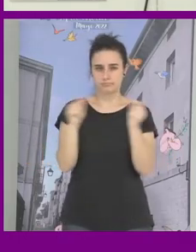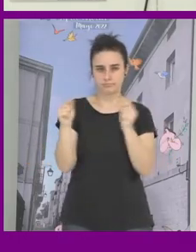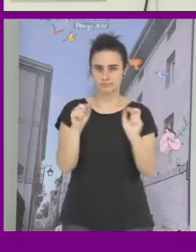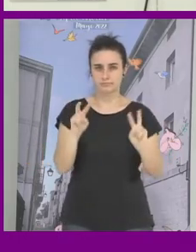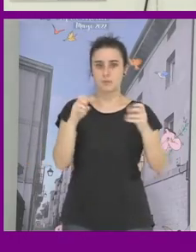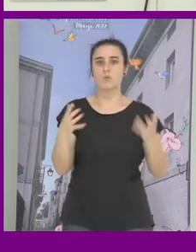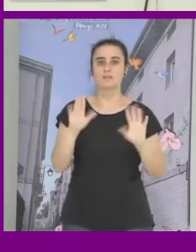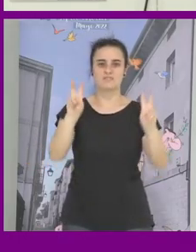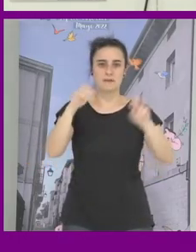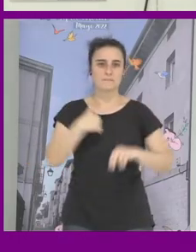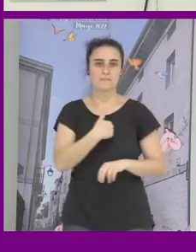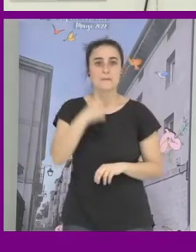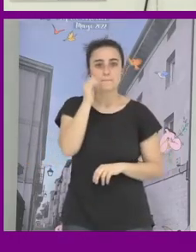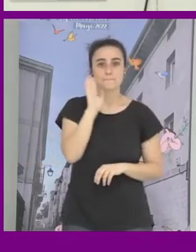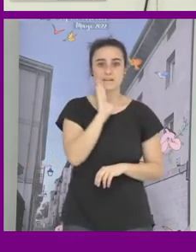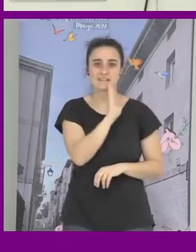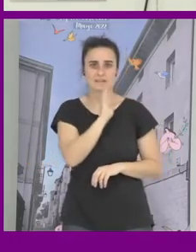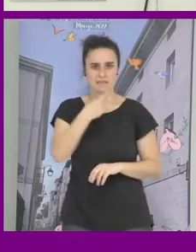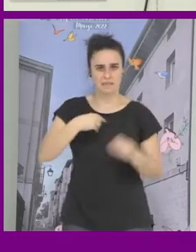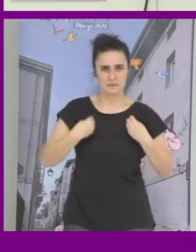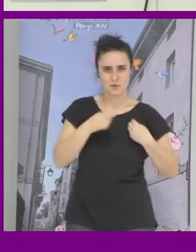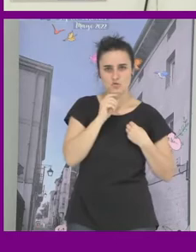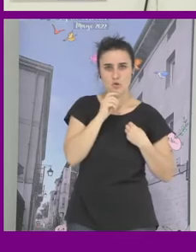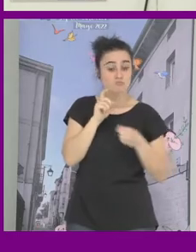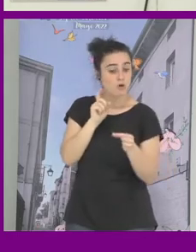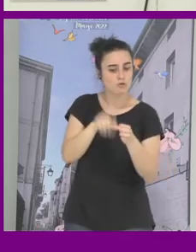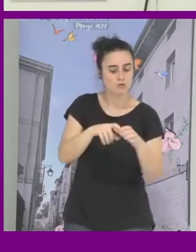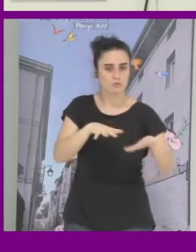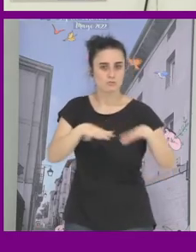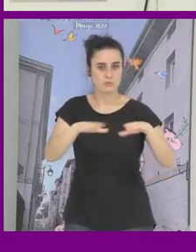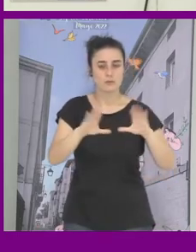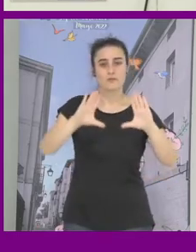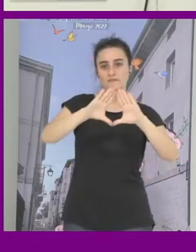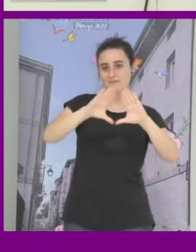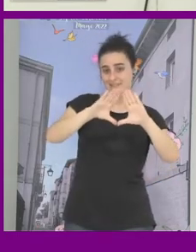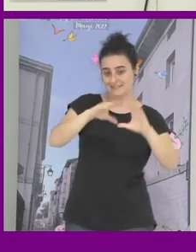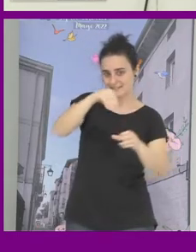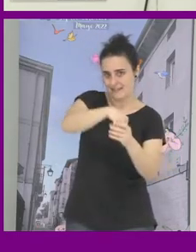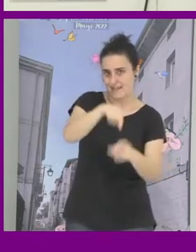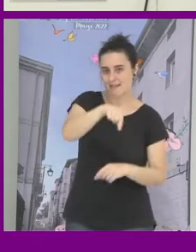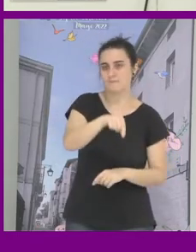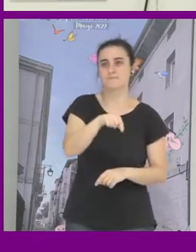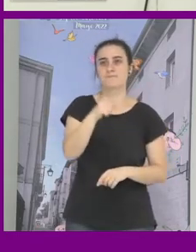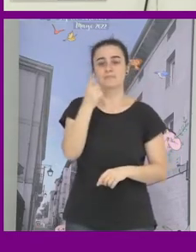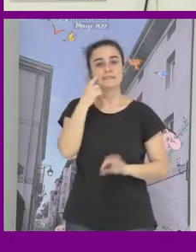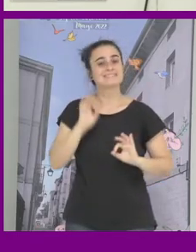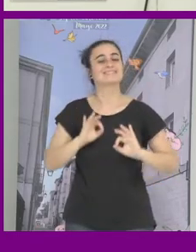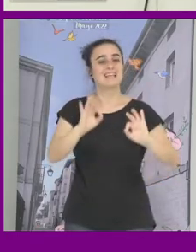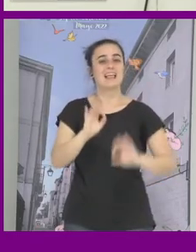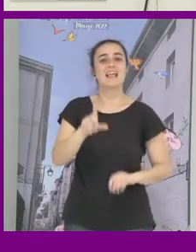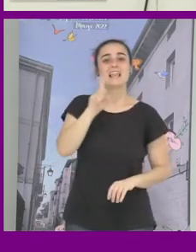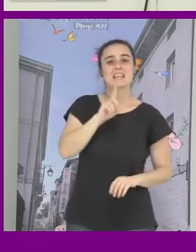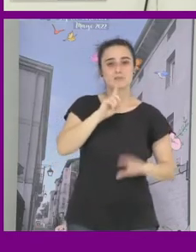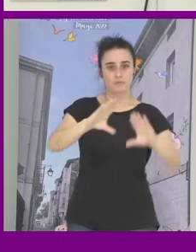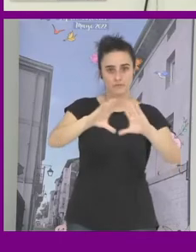den amatasuna ba mugimendu feministaren baitan, ez, edo komunitate feministaren baitan eta bereziki ba lesbofeminismoan eta